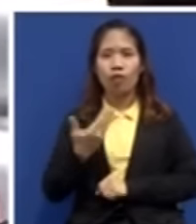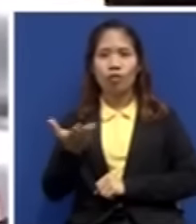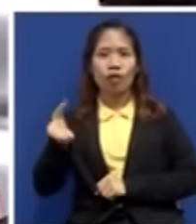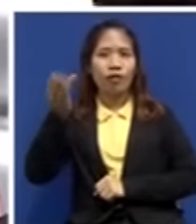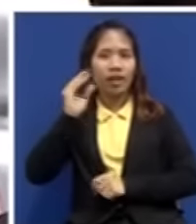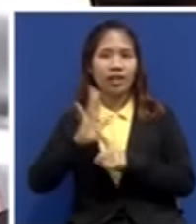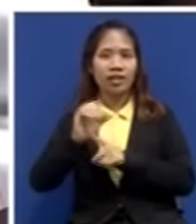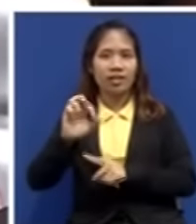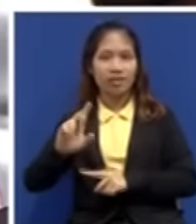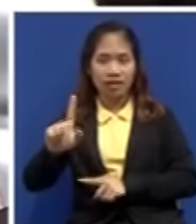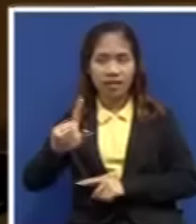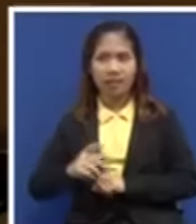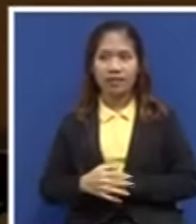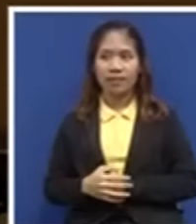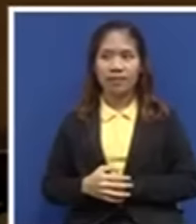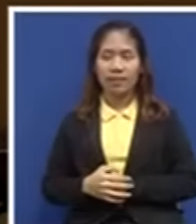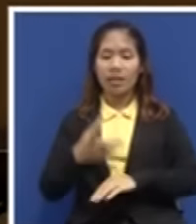ครับ ท่านประธานท่านประธาน